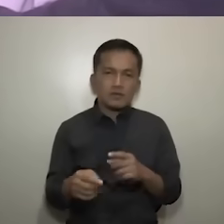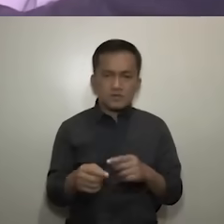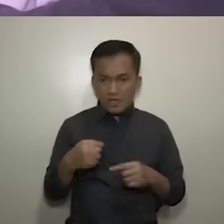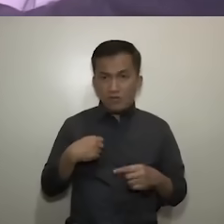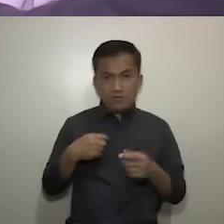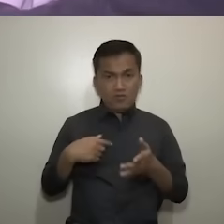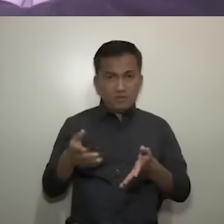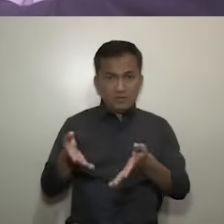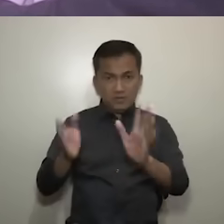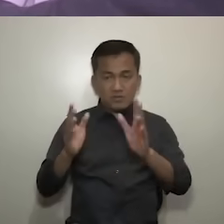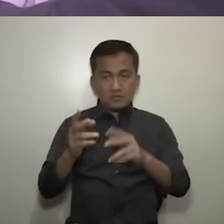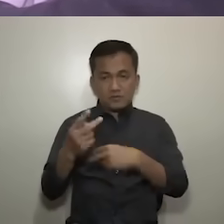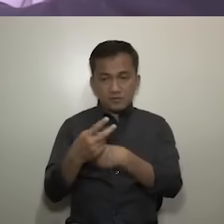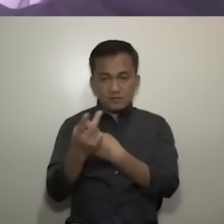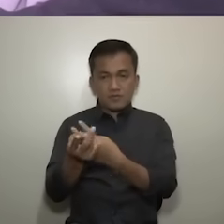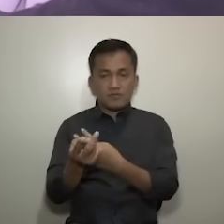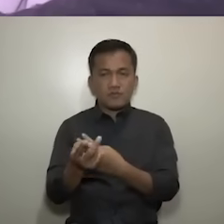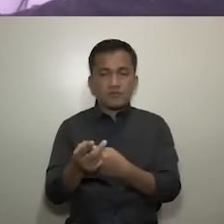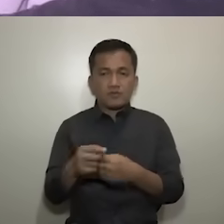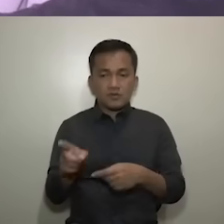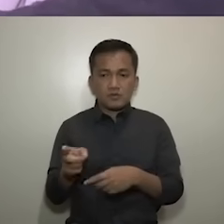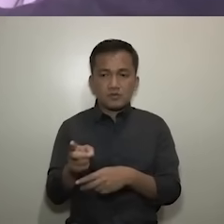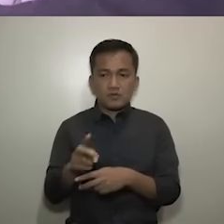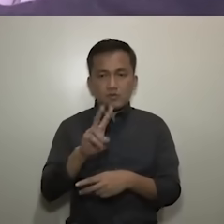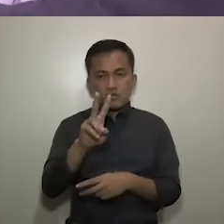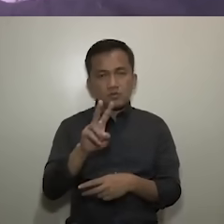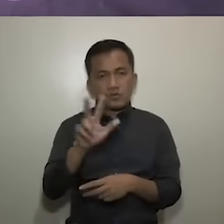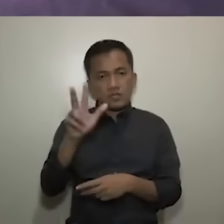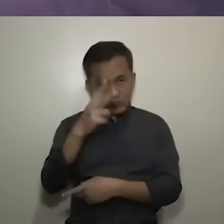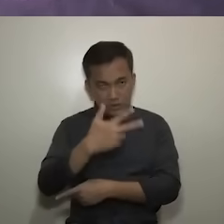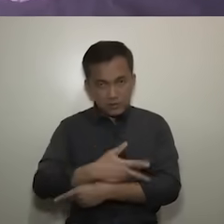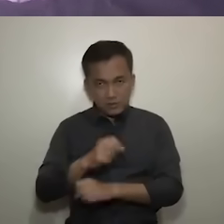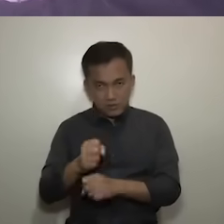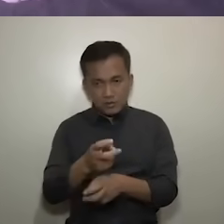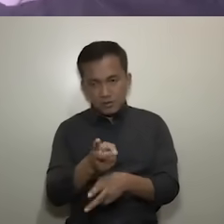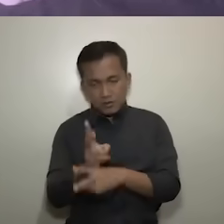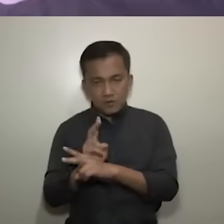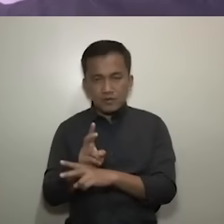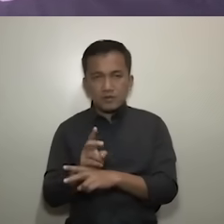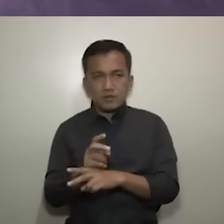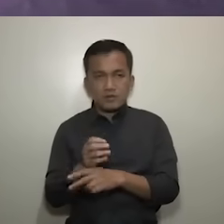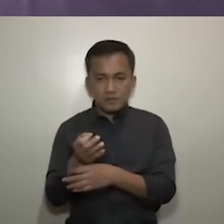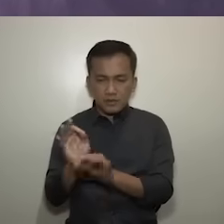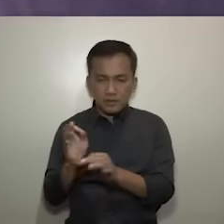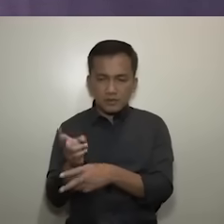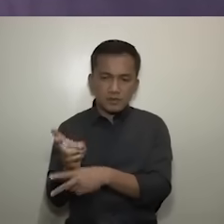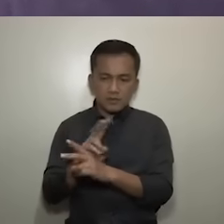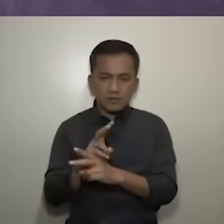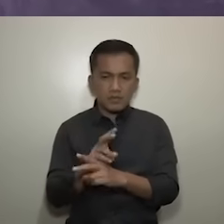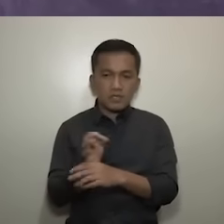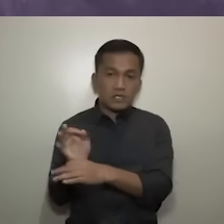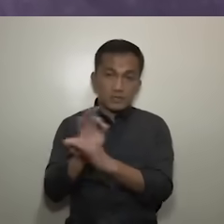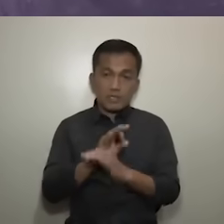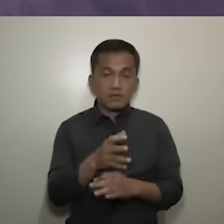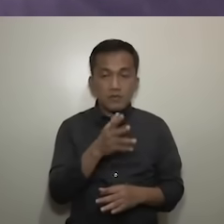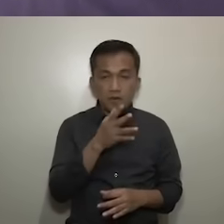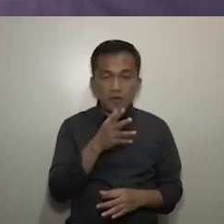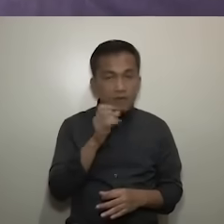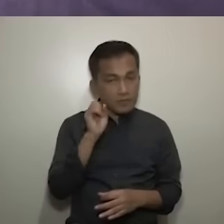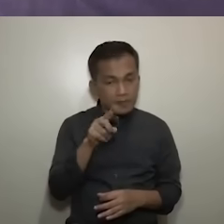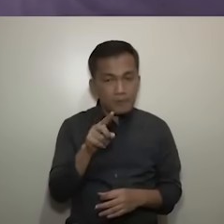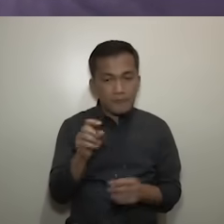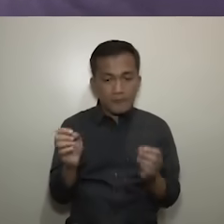po talaga siyang pahiram. Nahihiram po sa akin na 2 to 3 days. Malaya siyang nahihiram. Hinahatid ng mama ko, ng ate ko